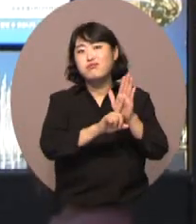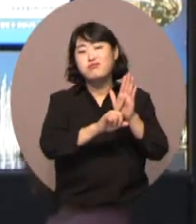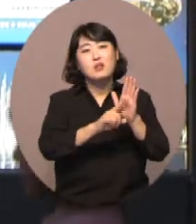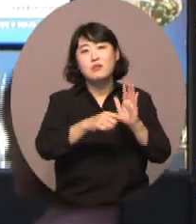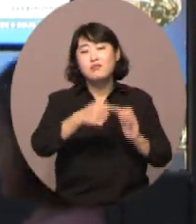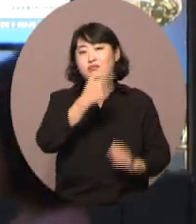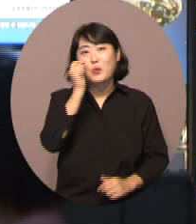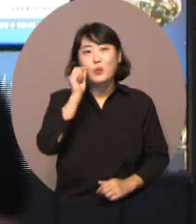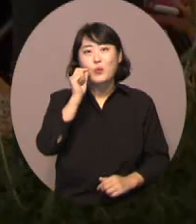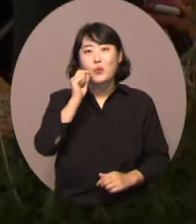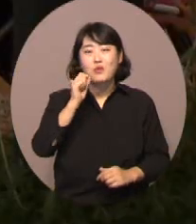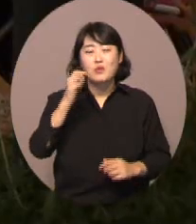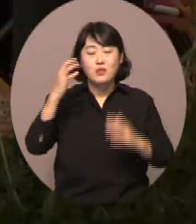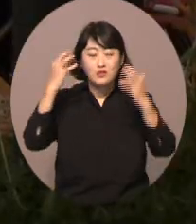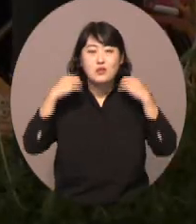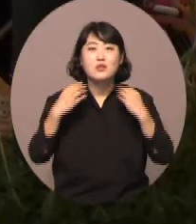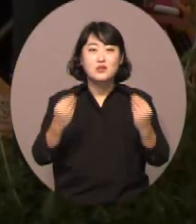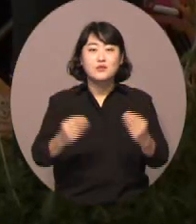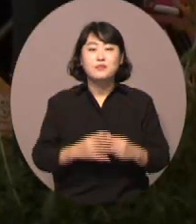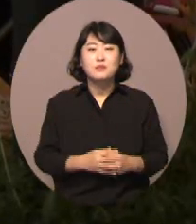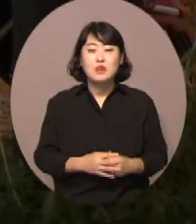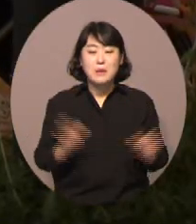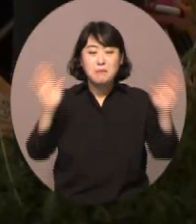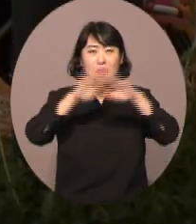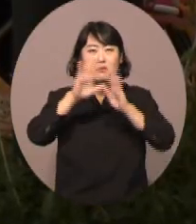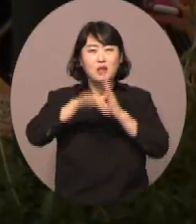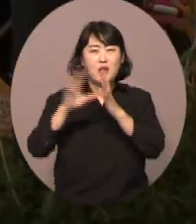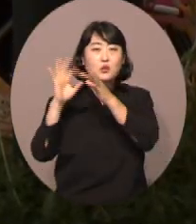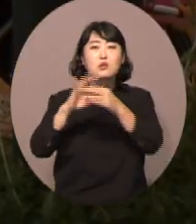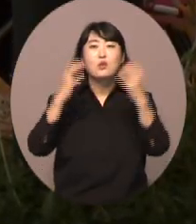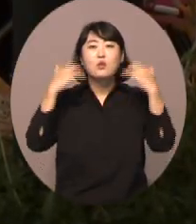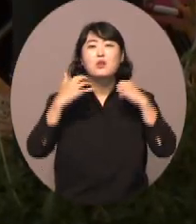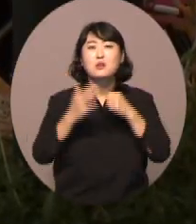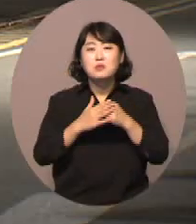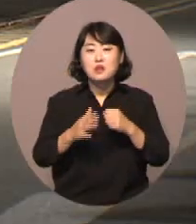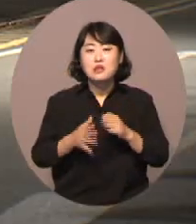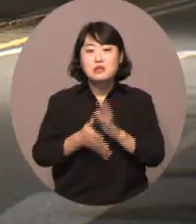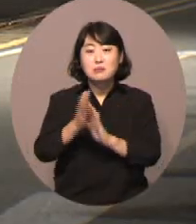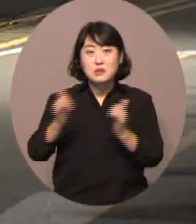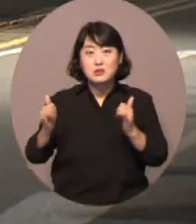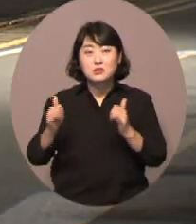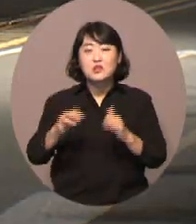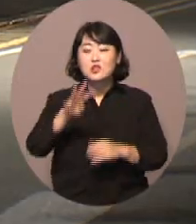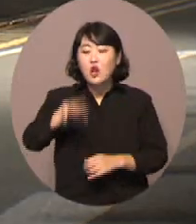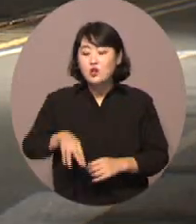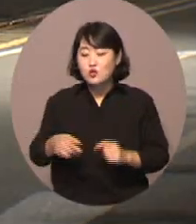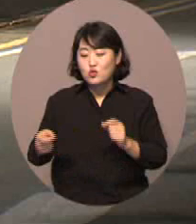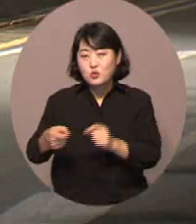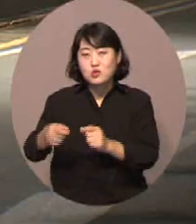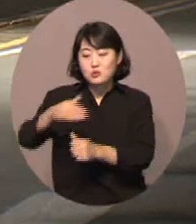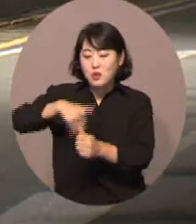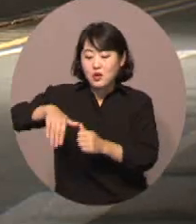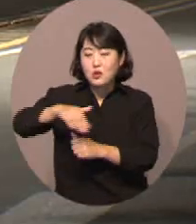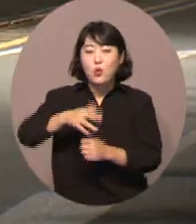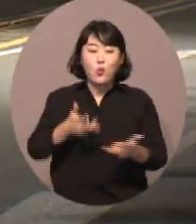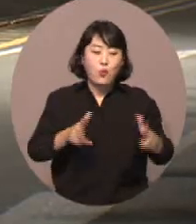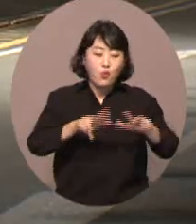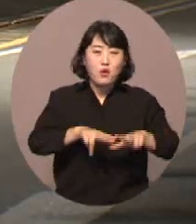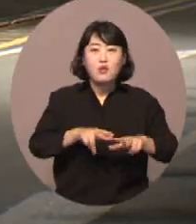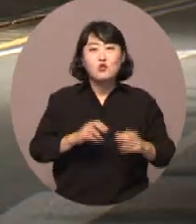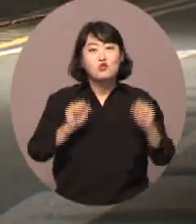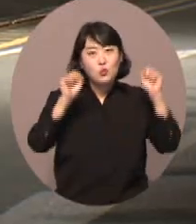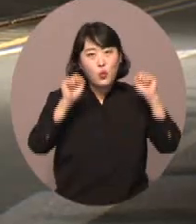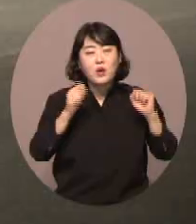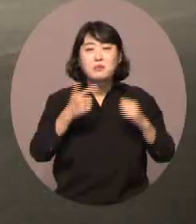식히기에는 역부족이었습니다. 밤에도 더위가 이어지면서 시민들은 하나둘씩 하천 주변과 도심 공원에 나와